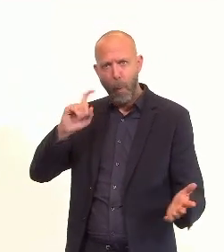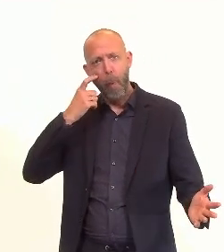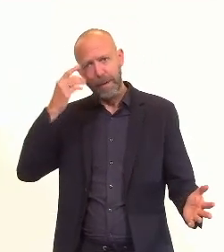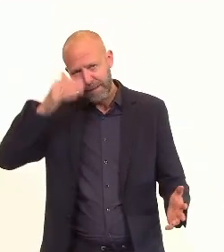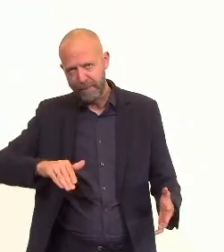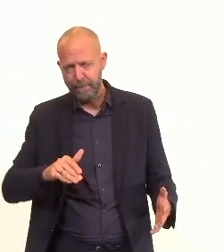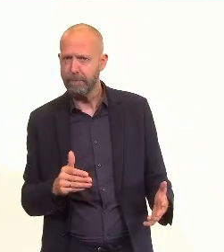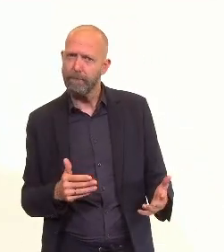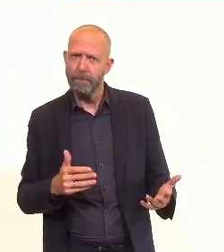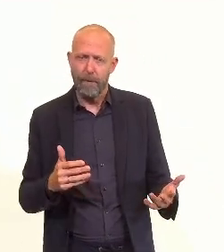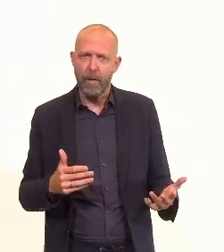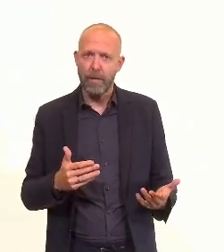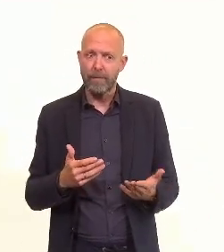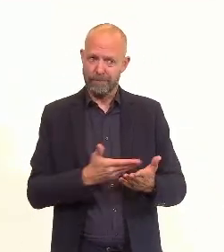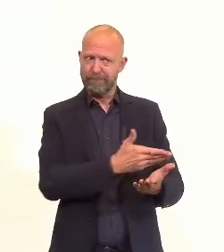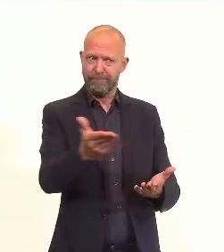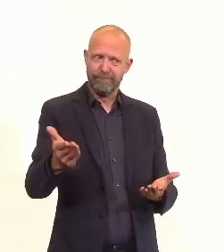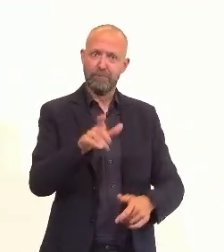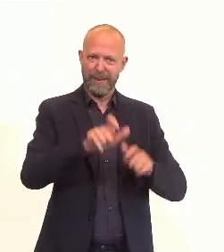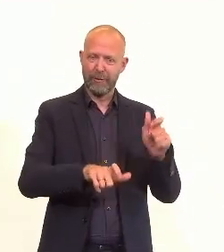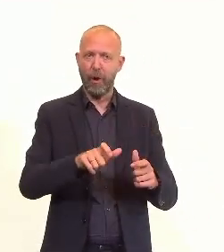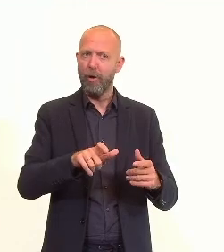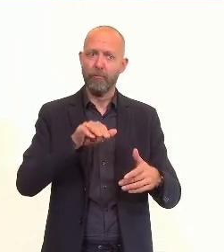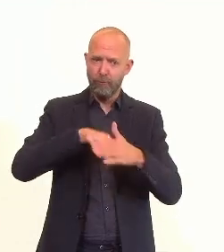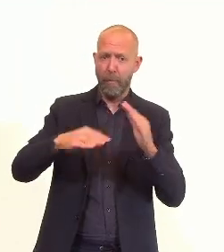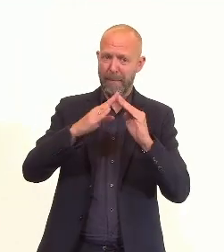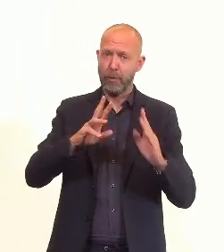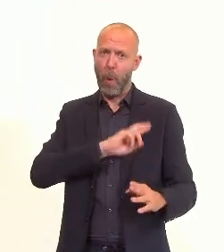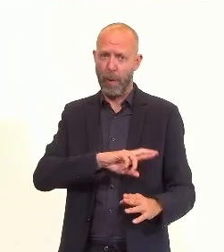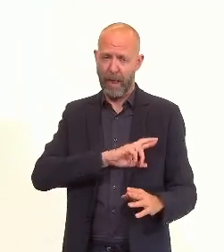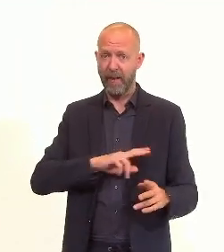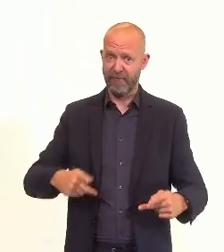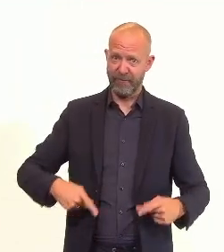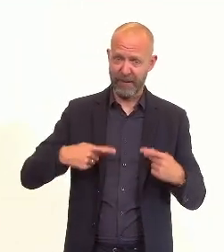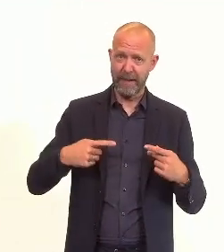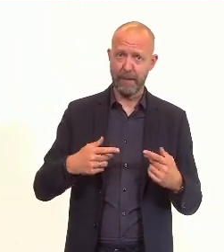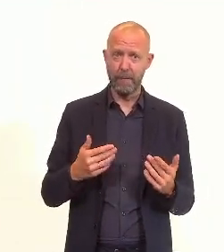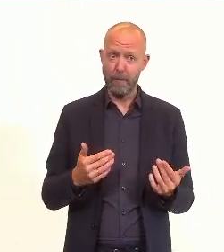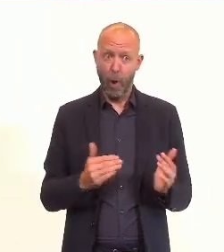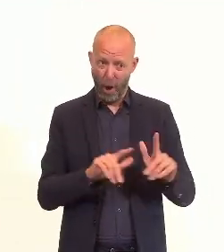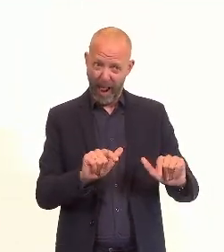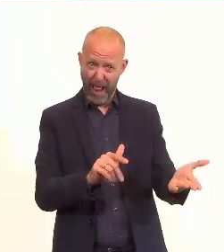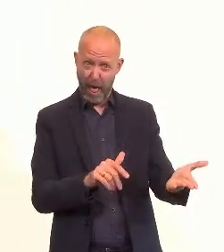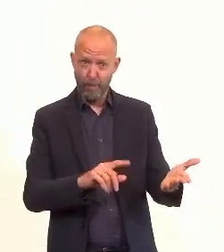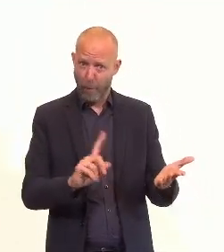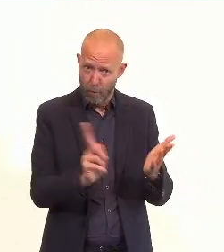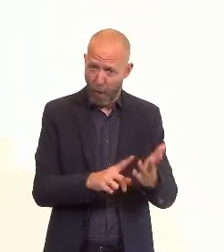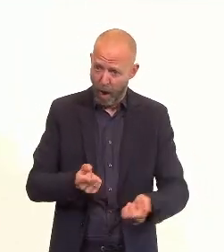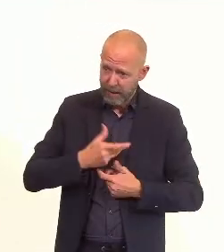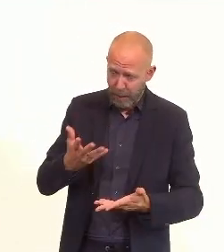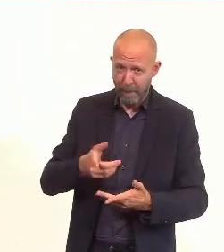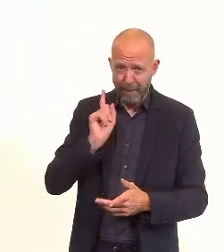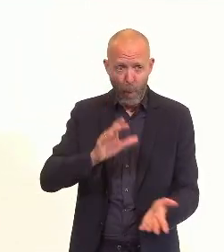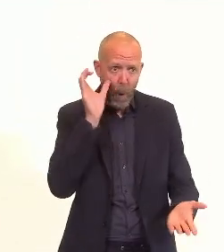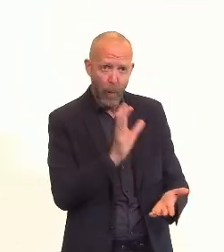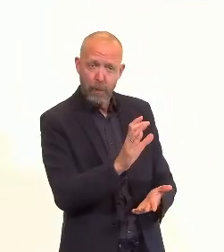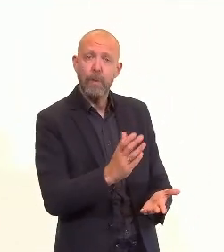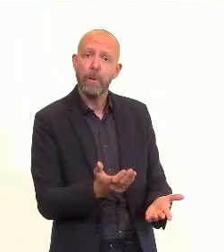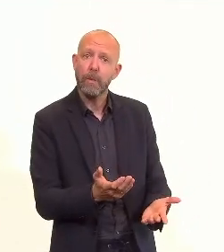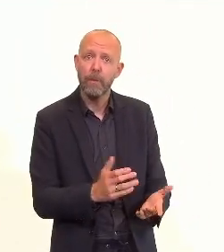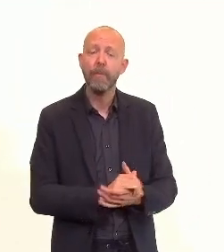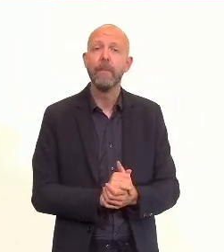que ces personnes qui vivent en maison de retraite, mais qui ne vivent plus chez elles, mais existent toujours et ont leur mot à dire et doivent être entendues